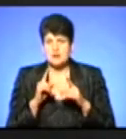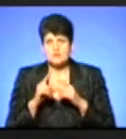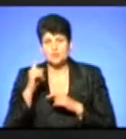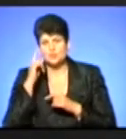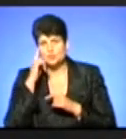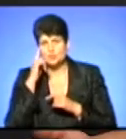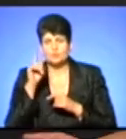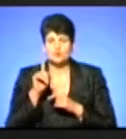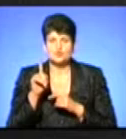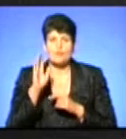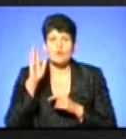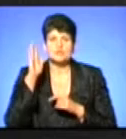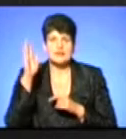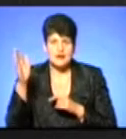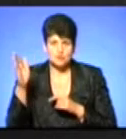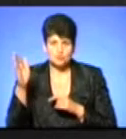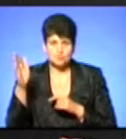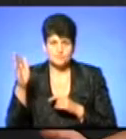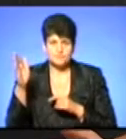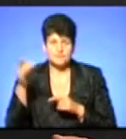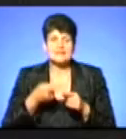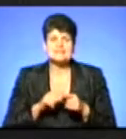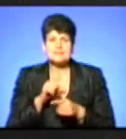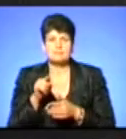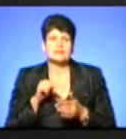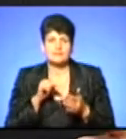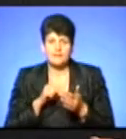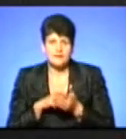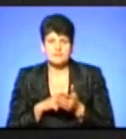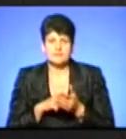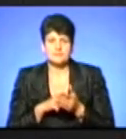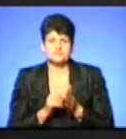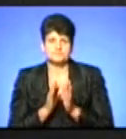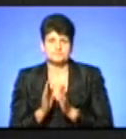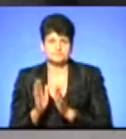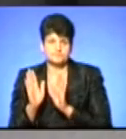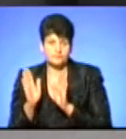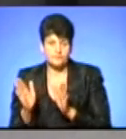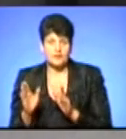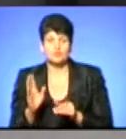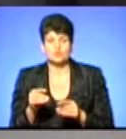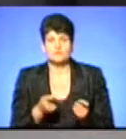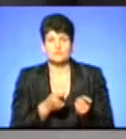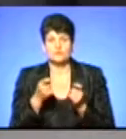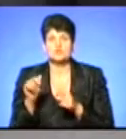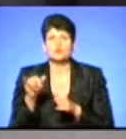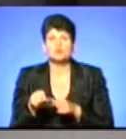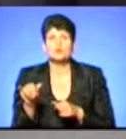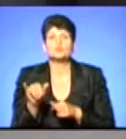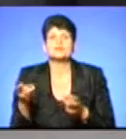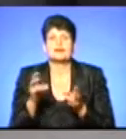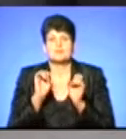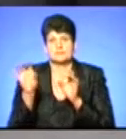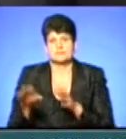Думаю, що в подальшому ці питання відлагодяться і якраз будуть вивозити туди, куди треба, міська